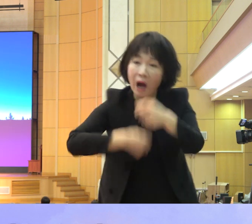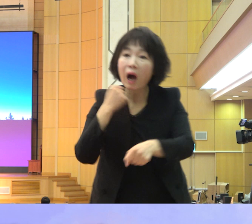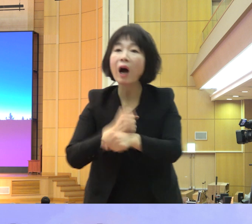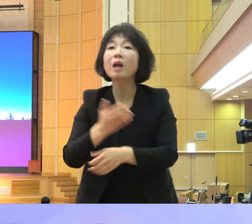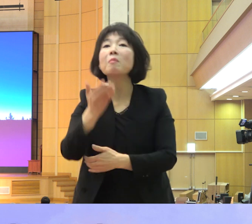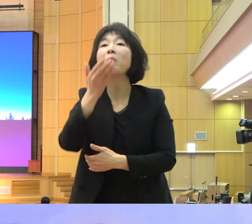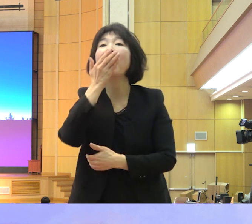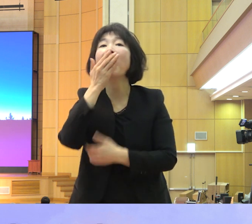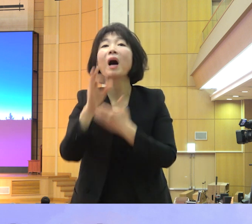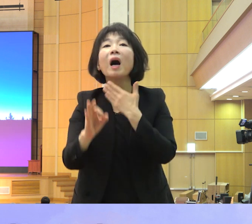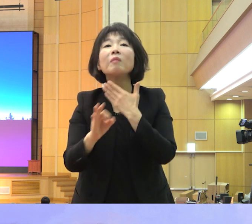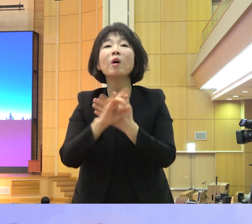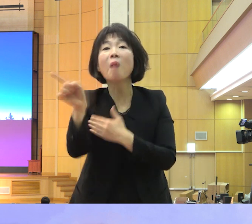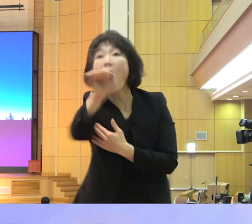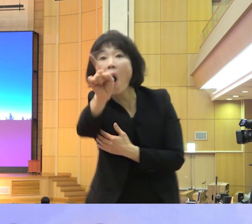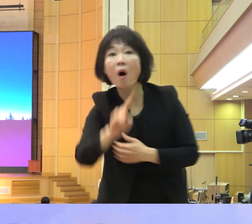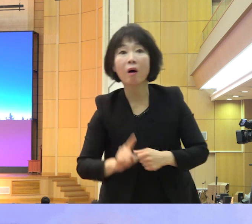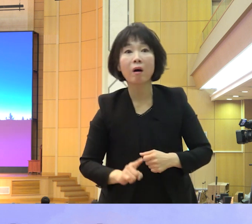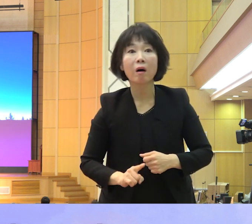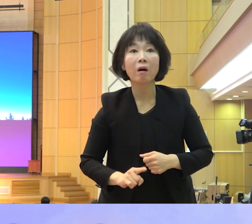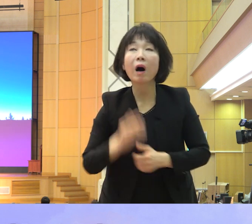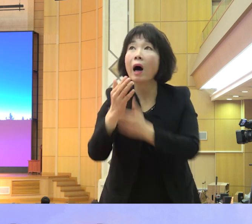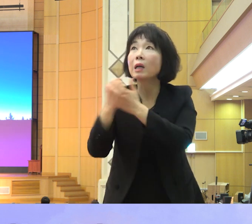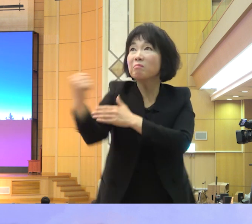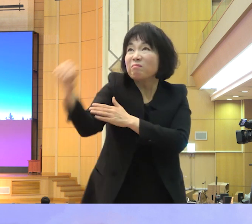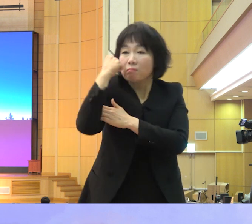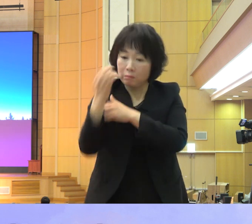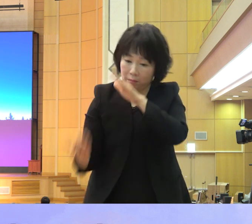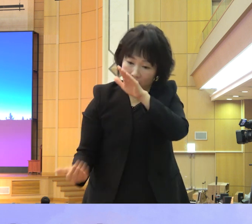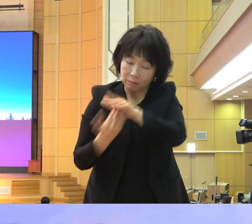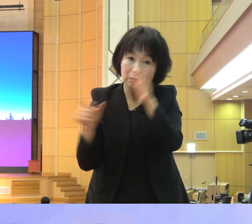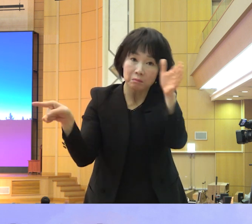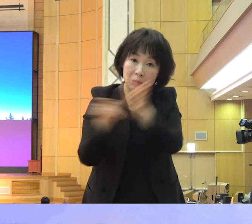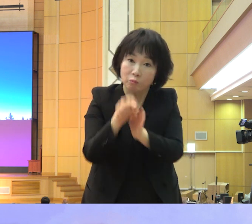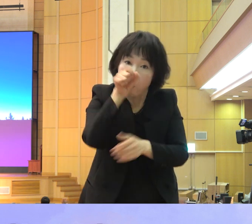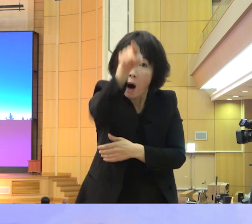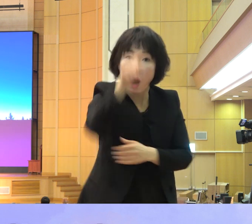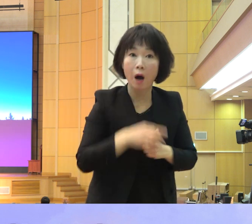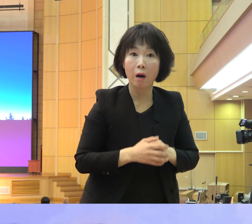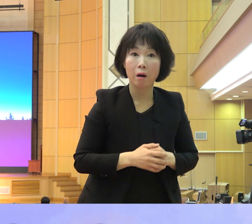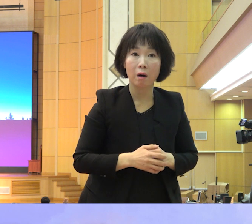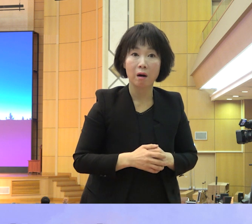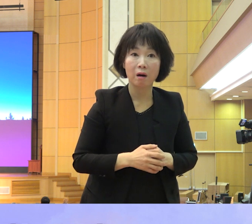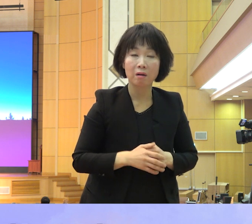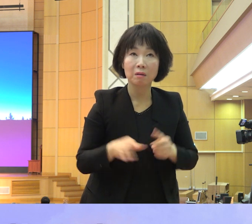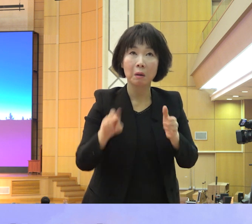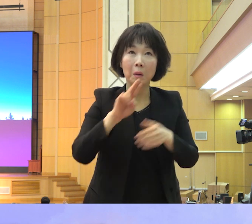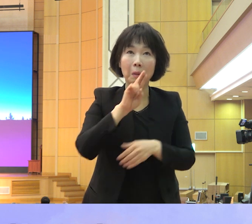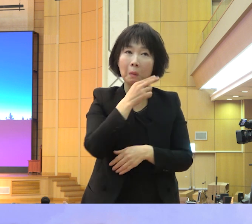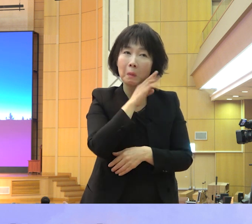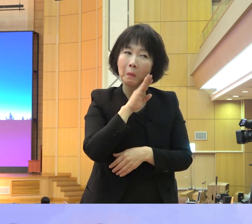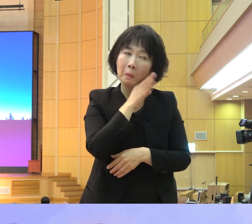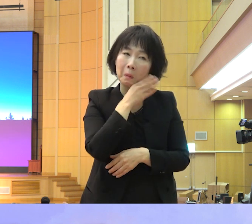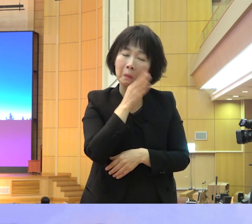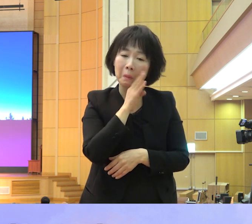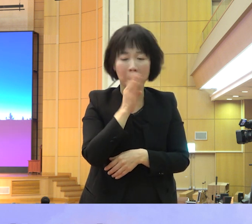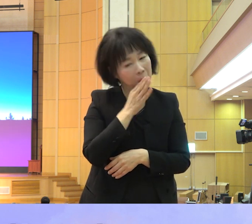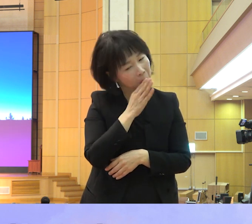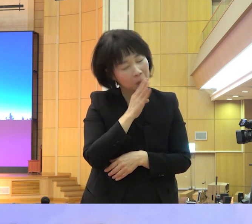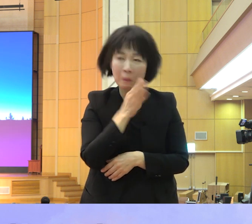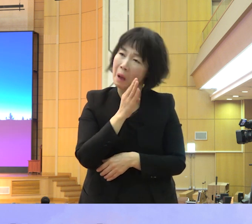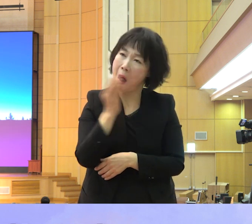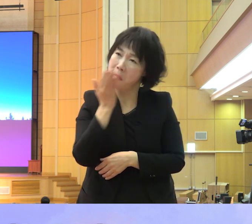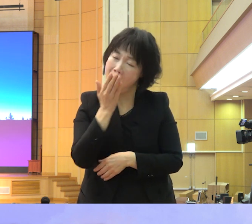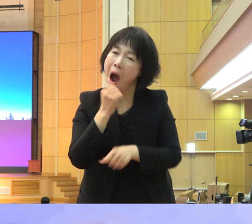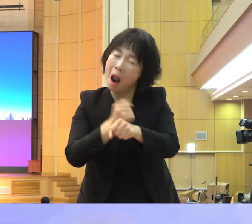말이냐? 전능한 하나님을 믿어야 되는데 능력의 주님을 믿어야 되는데 주님의 능력은 믿지 아니하고